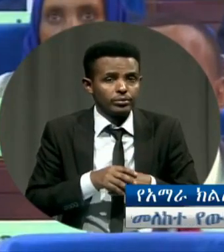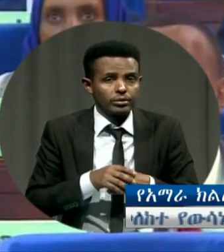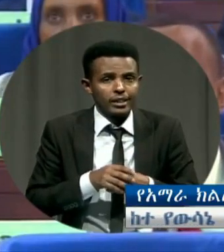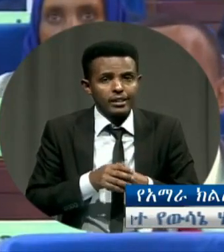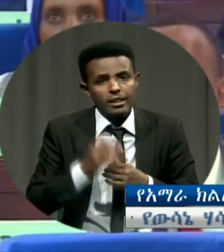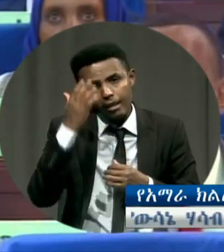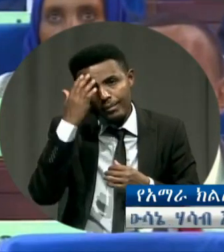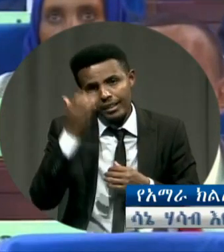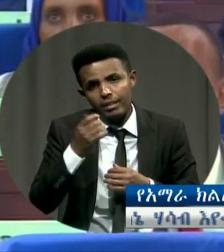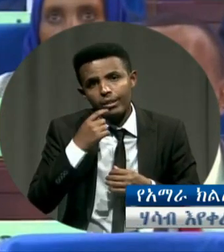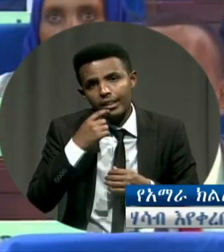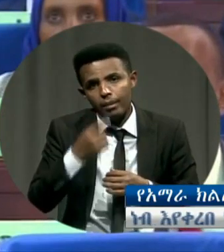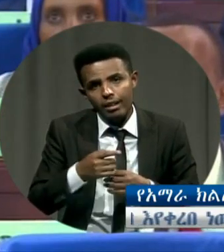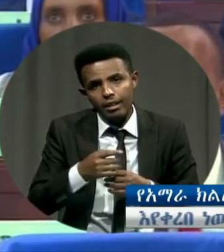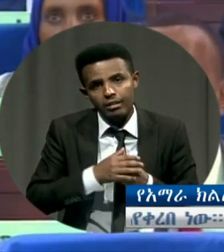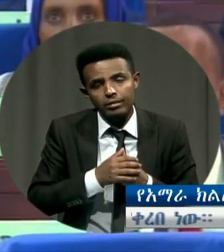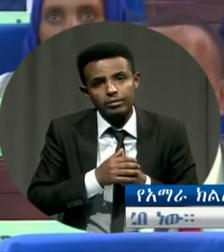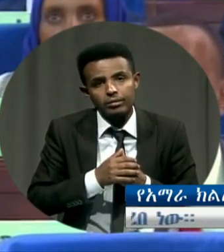ለምንድነው ከተባለ